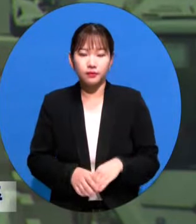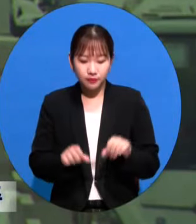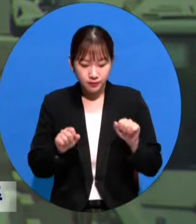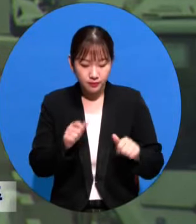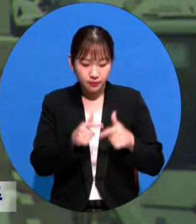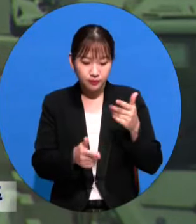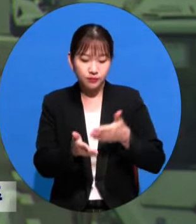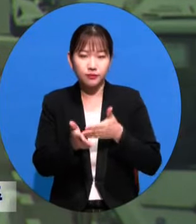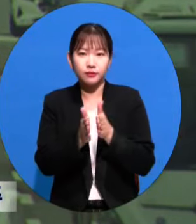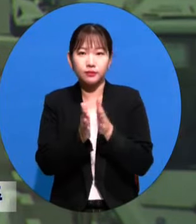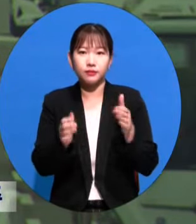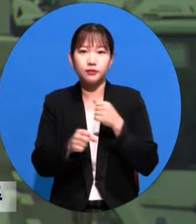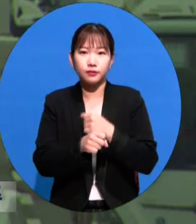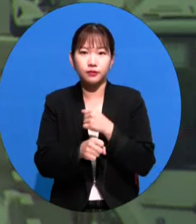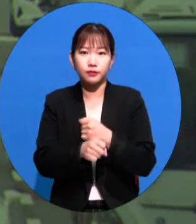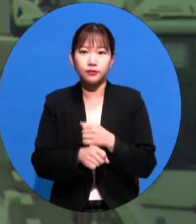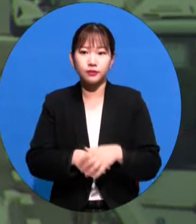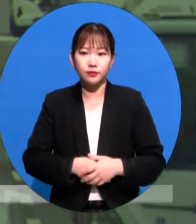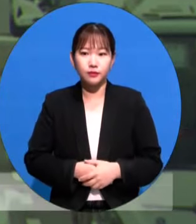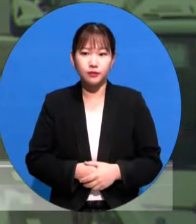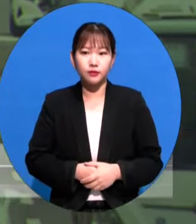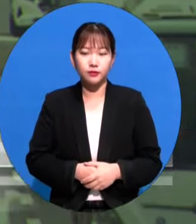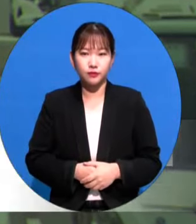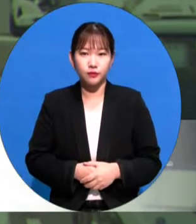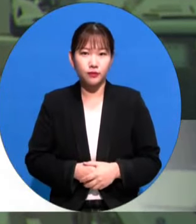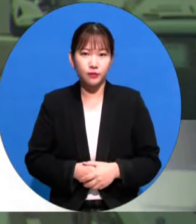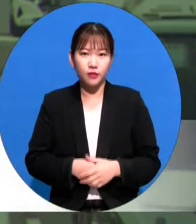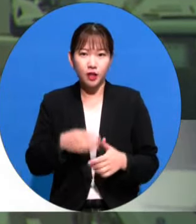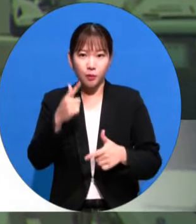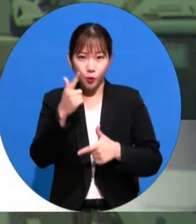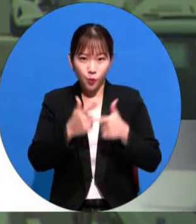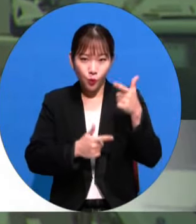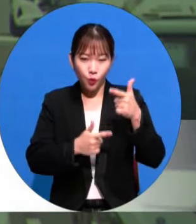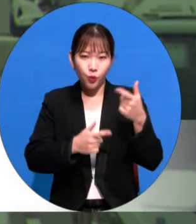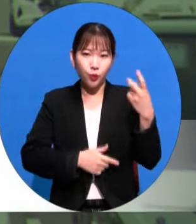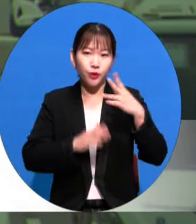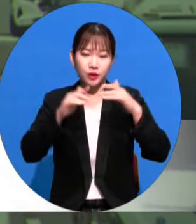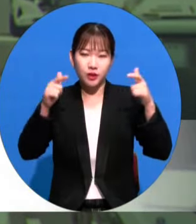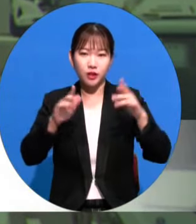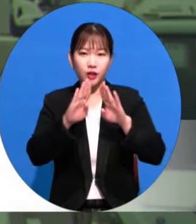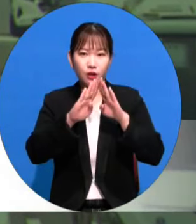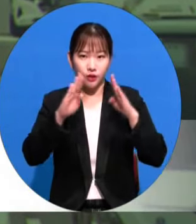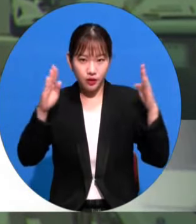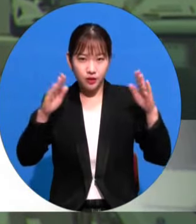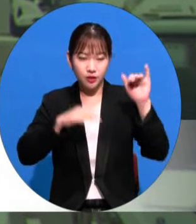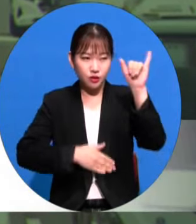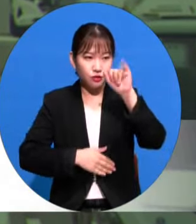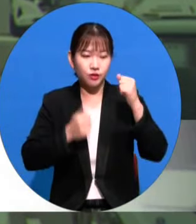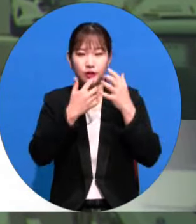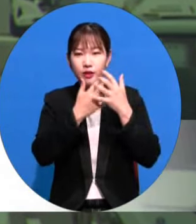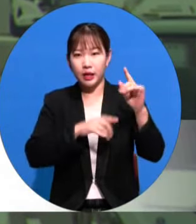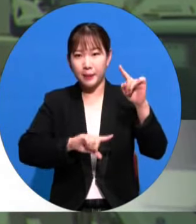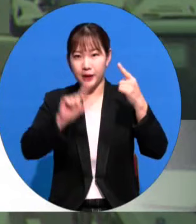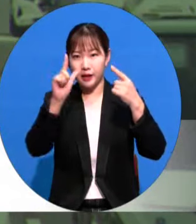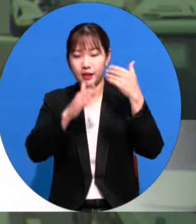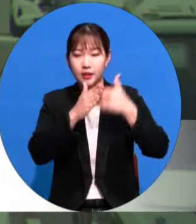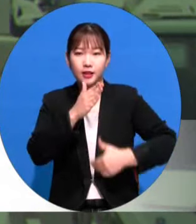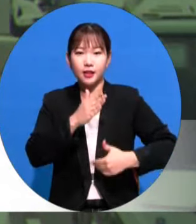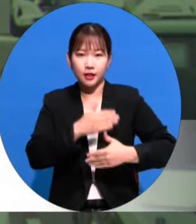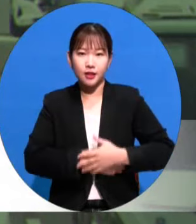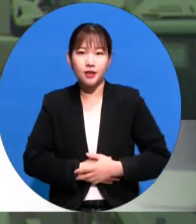여러분 안녕하십니까? 목포 MBC 뉴스데스크입니다. 목포 등 전남에서 열리는 전국체육대회가 이제 100일 앞으로